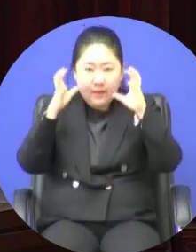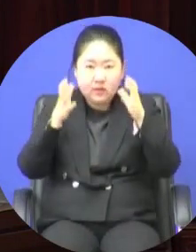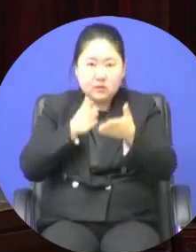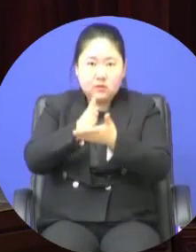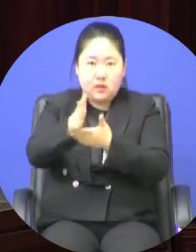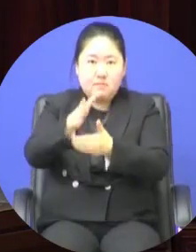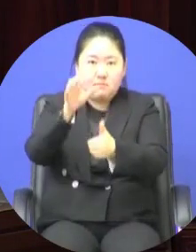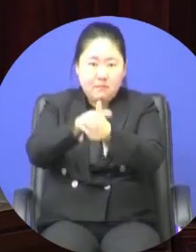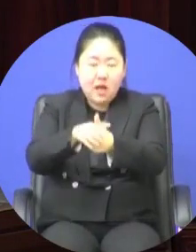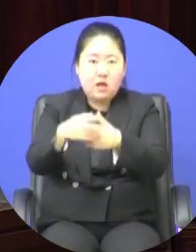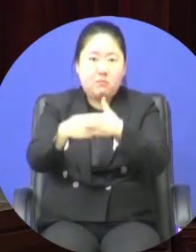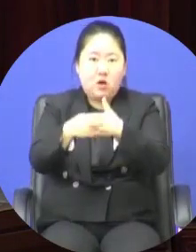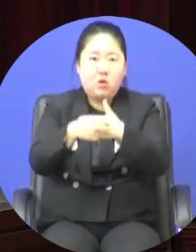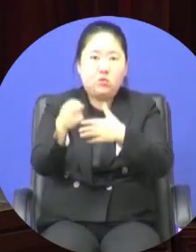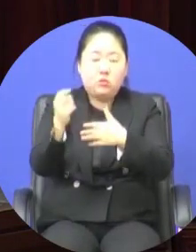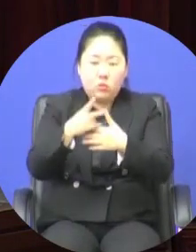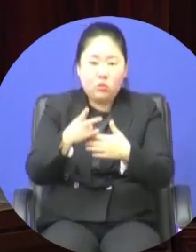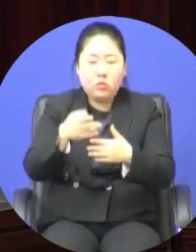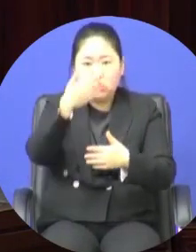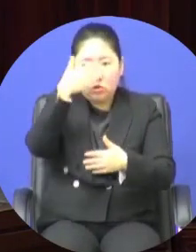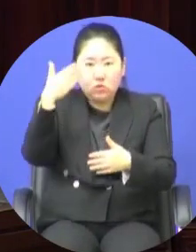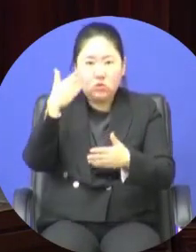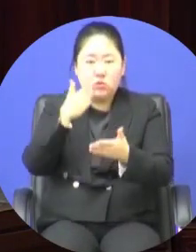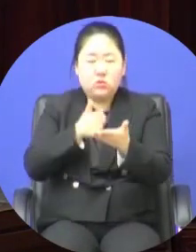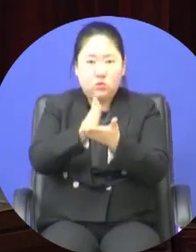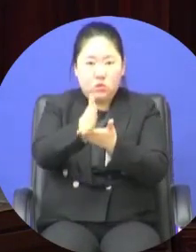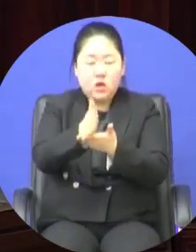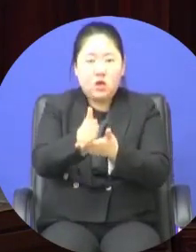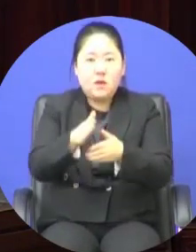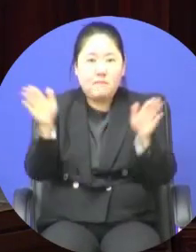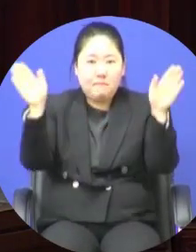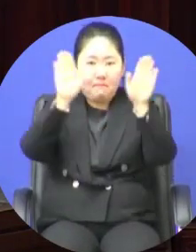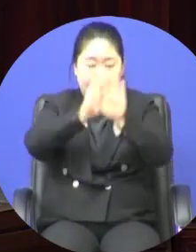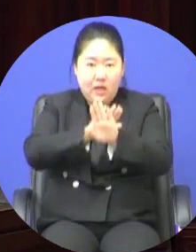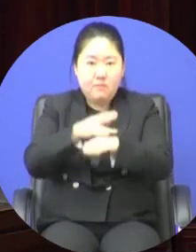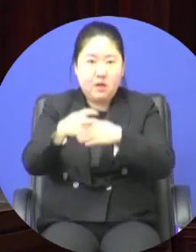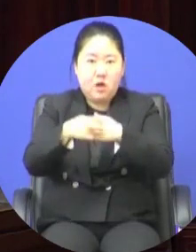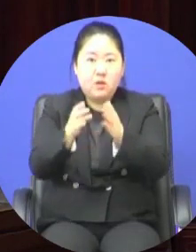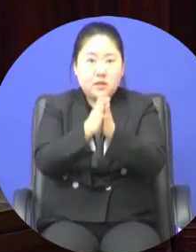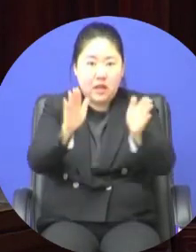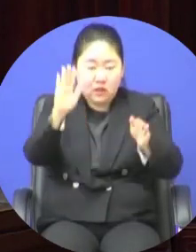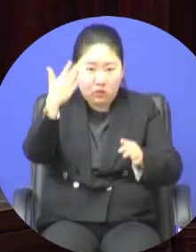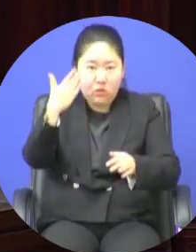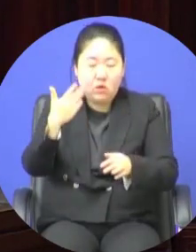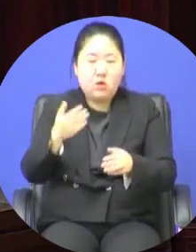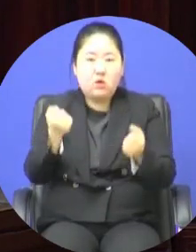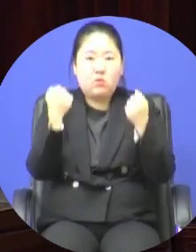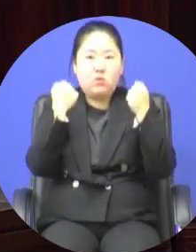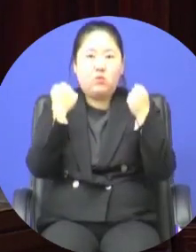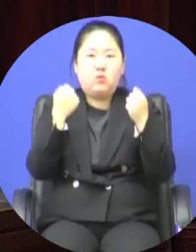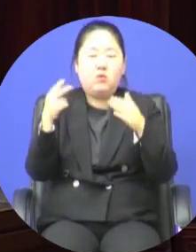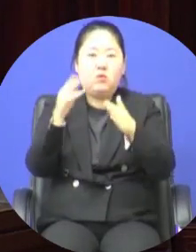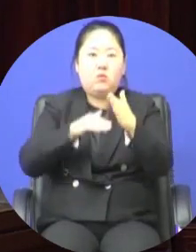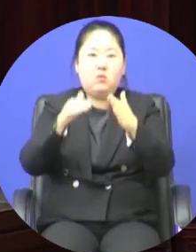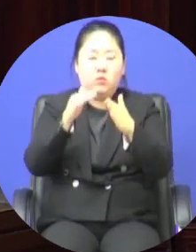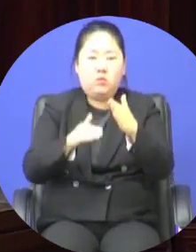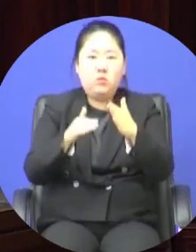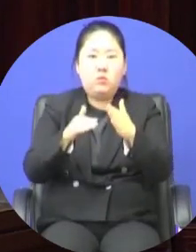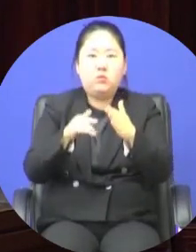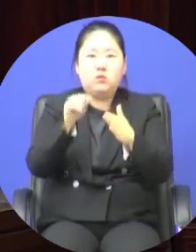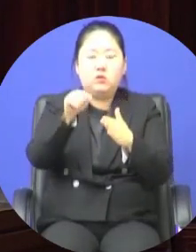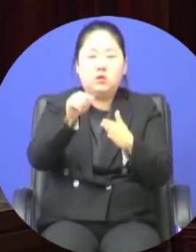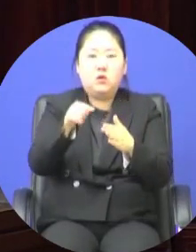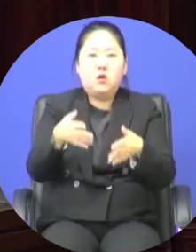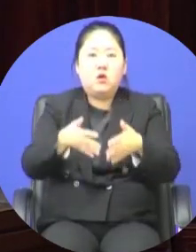병동과 소아청소년과 야간 진료를 시작했고, 공공산후조리원 건립 사업은 경기도 공모에 선정되어